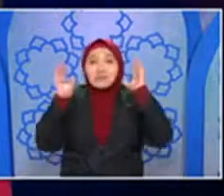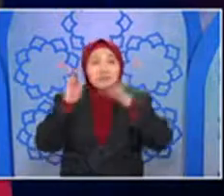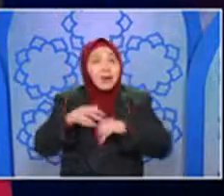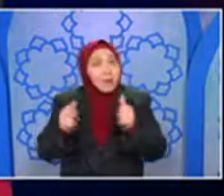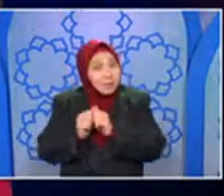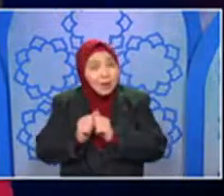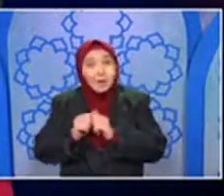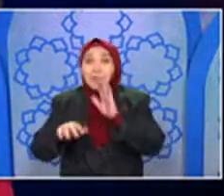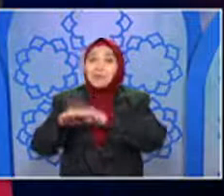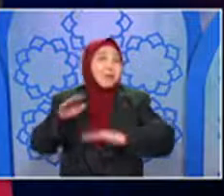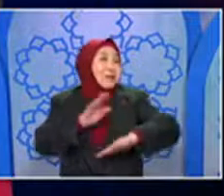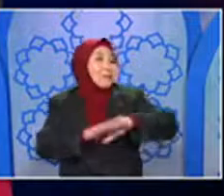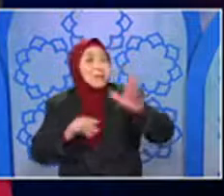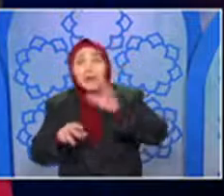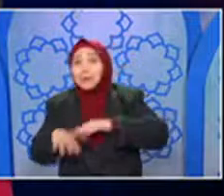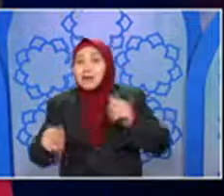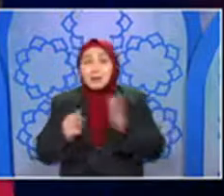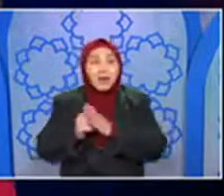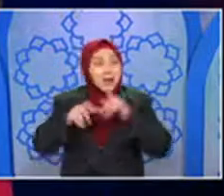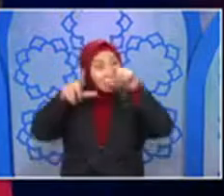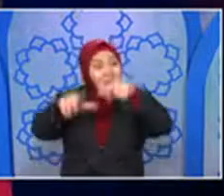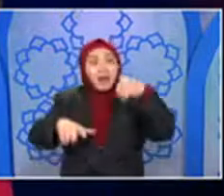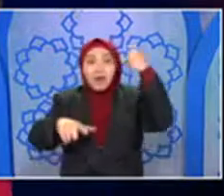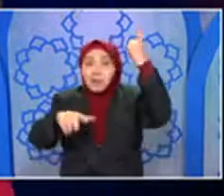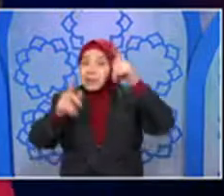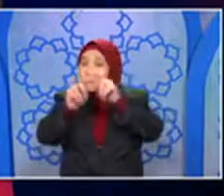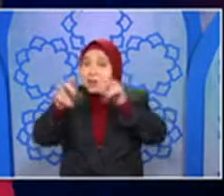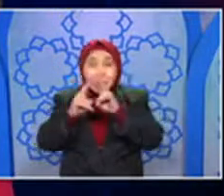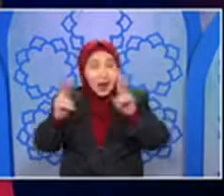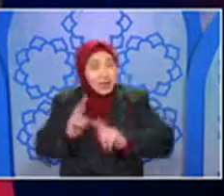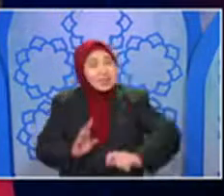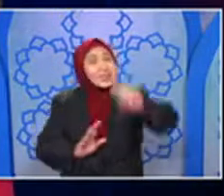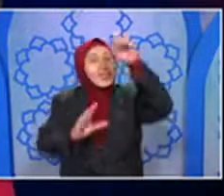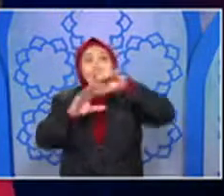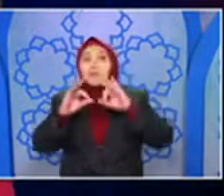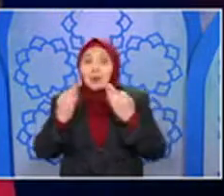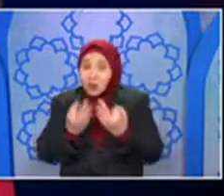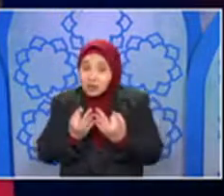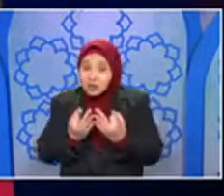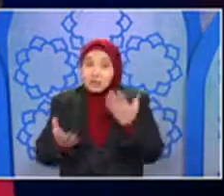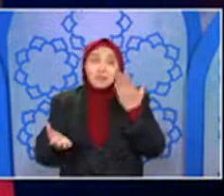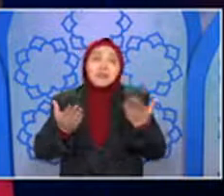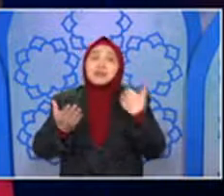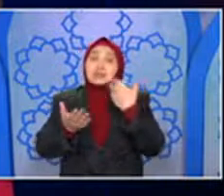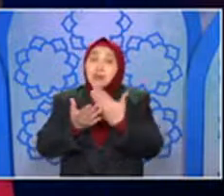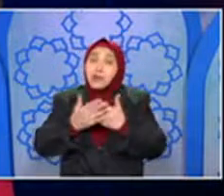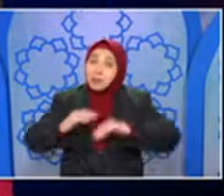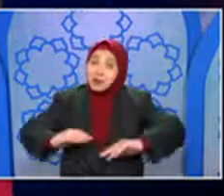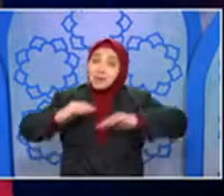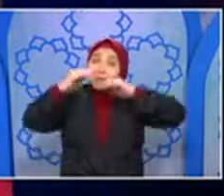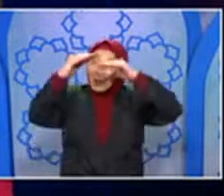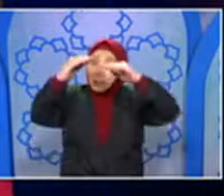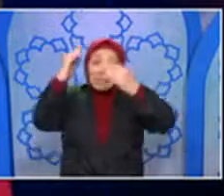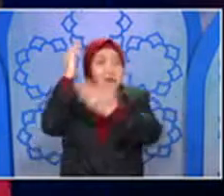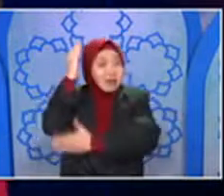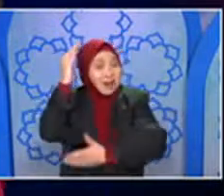saling mengajar, saling meletakkan Allah ini paling tinggi dalam sebuah keluarga, kemungkinan apabila sampai di peringkat negeri, di peringkat